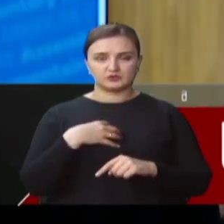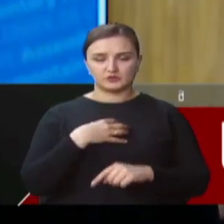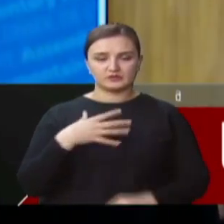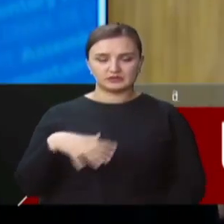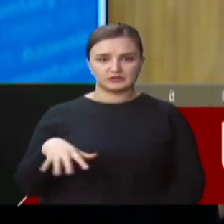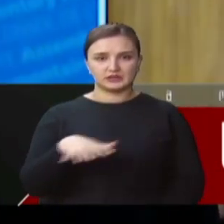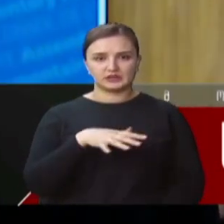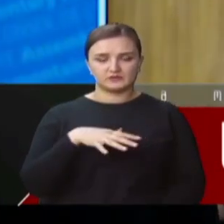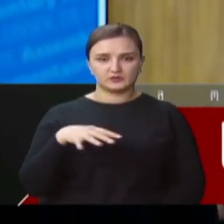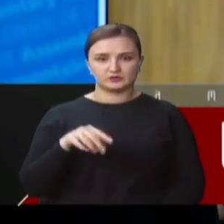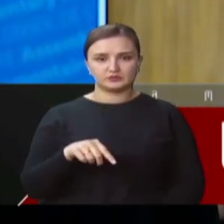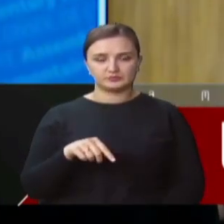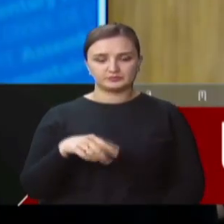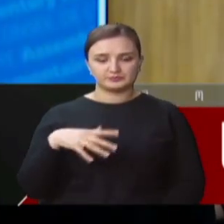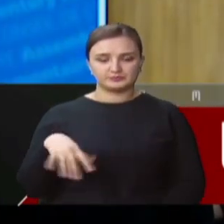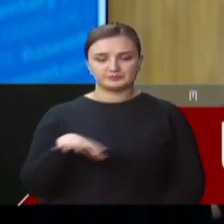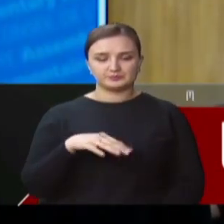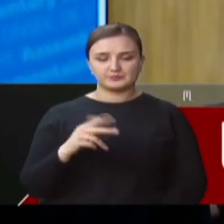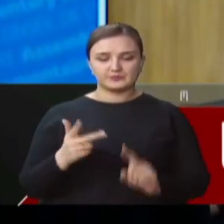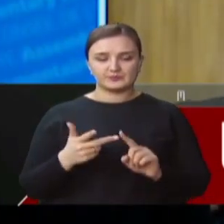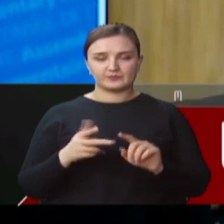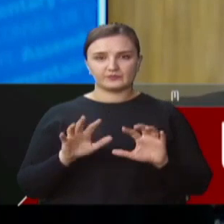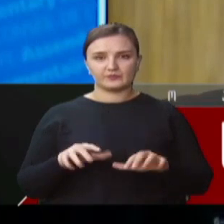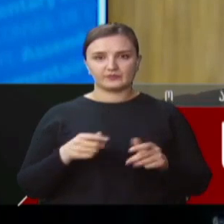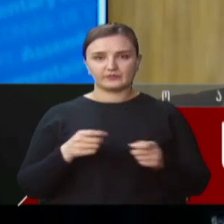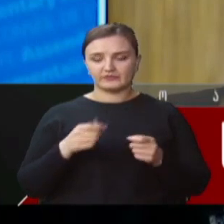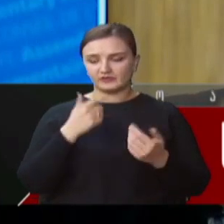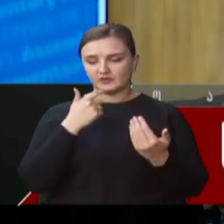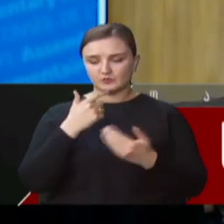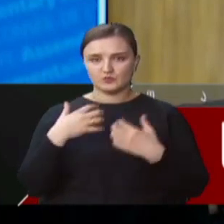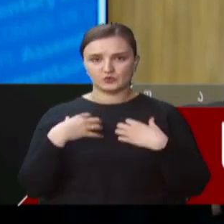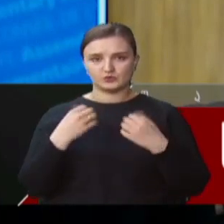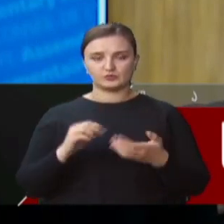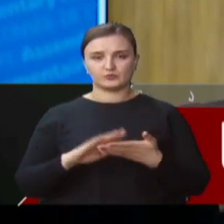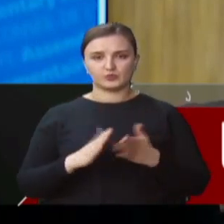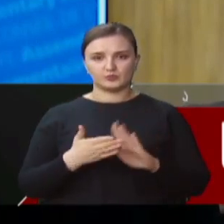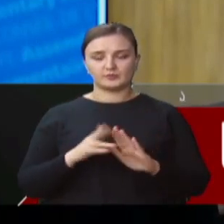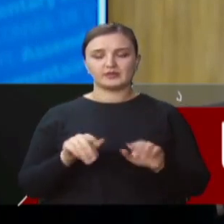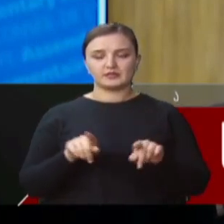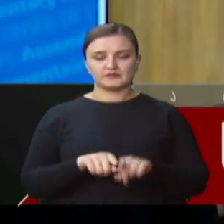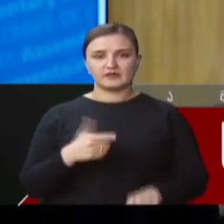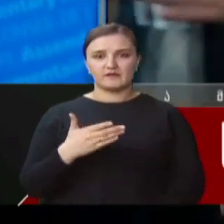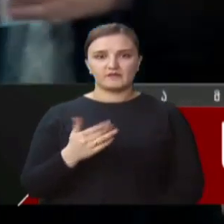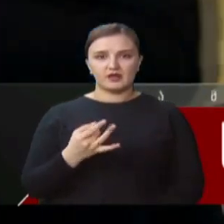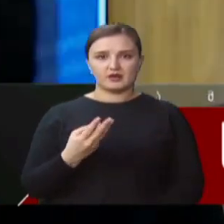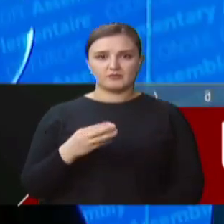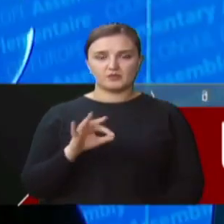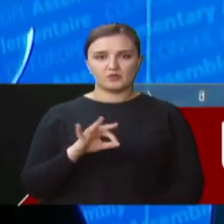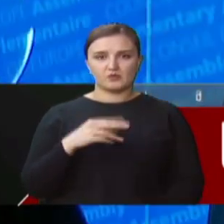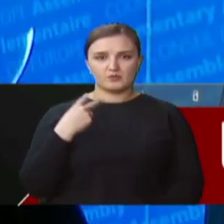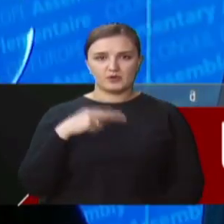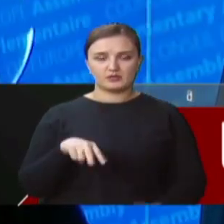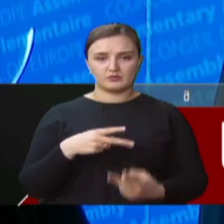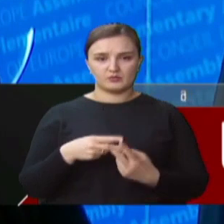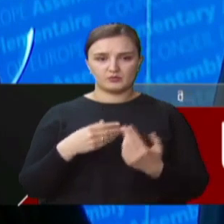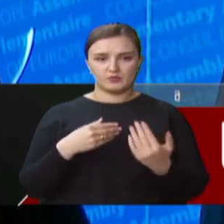საქართველოში საქართველოს მესამე პრეზიდენტის მიხეილ სააკაშვილის ჯანმრთელობის მდგომარეობა და ასევე ნიკა გვარამიას პატიმრობაზე. არა მარტო